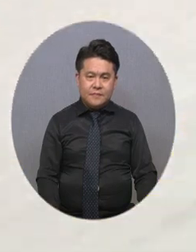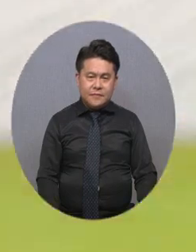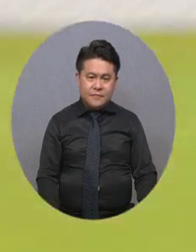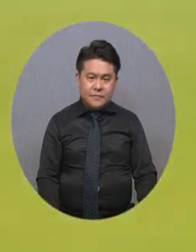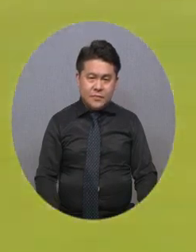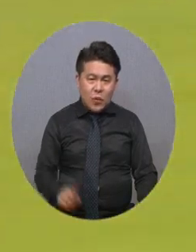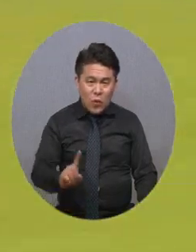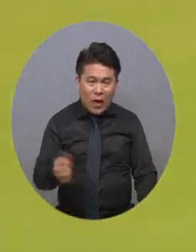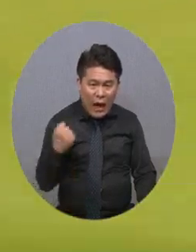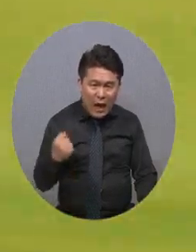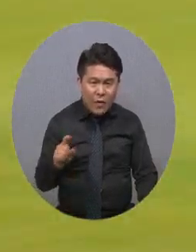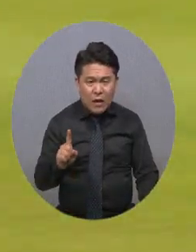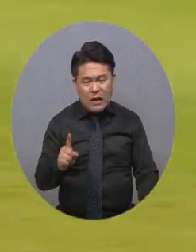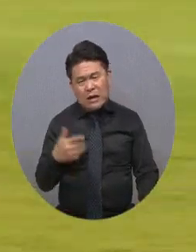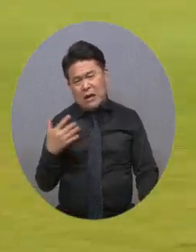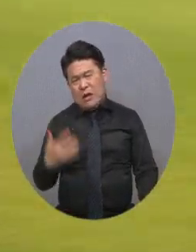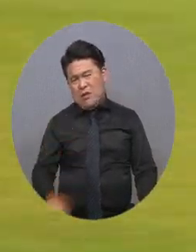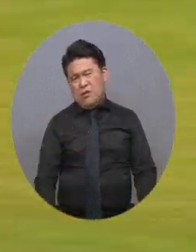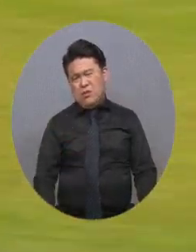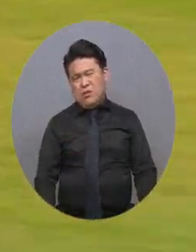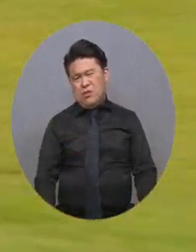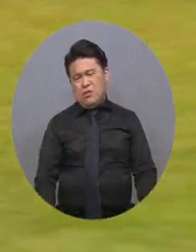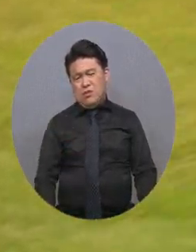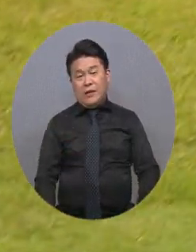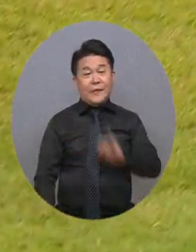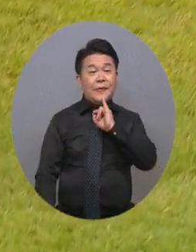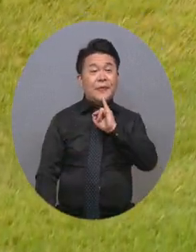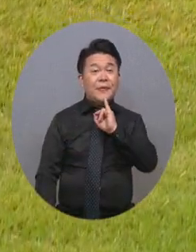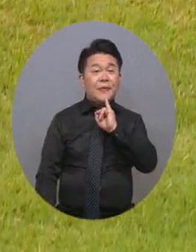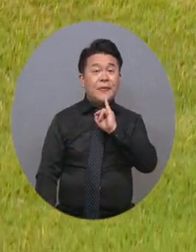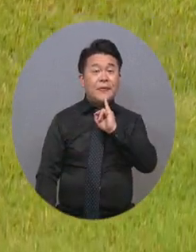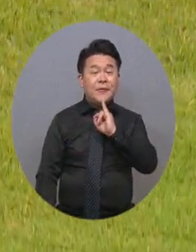어 나 너무 셌다 언니 어떡해 괜찮아 길다 길다 길다 형